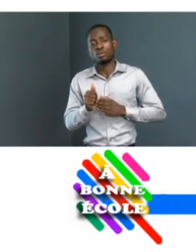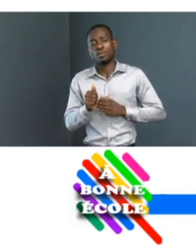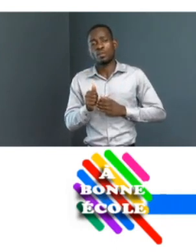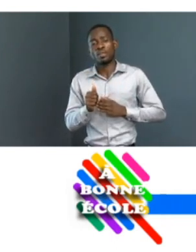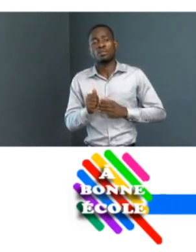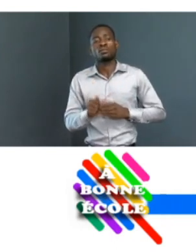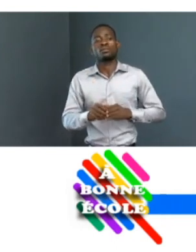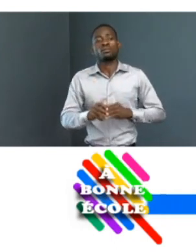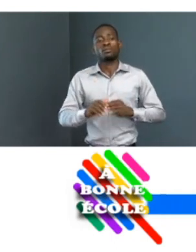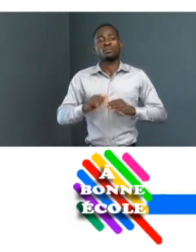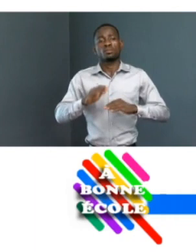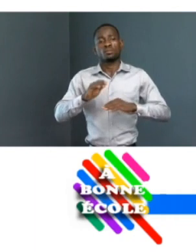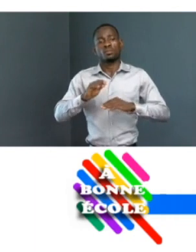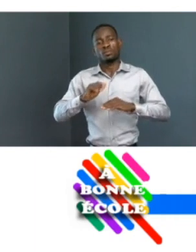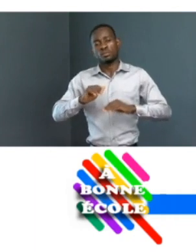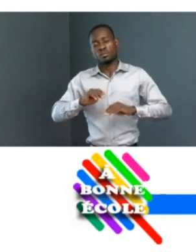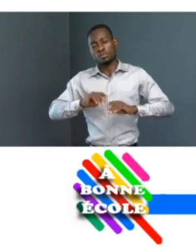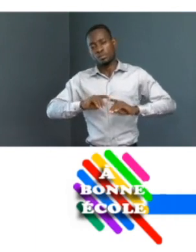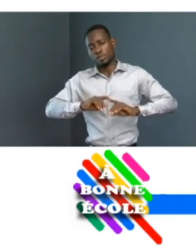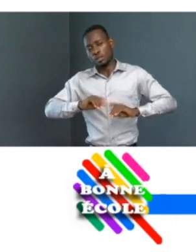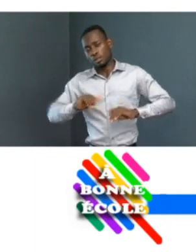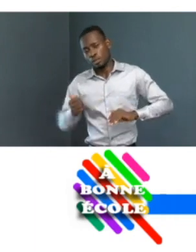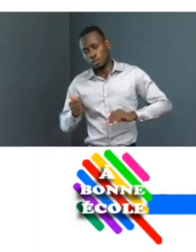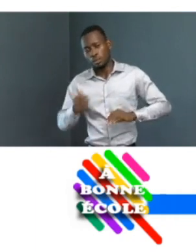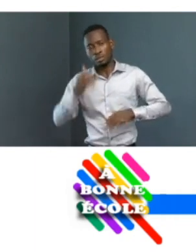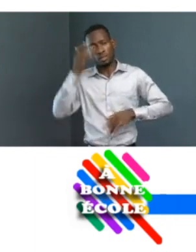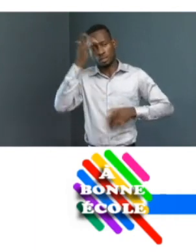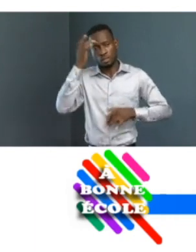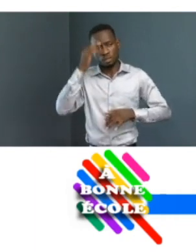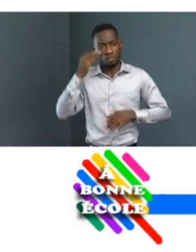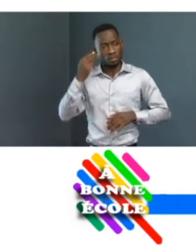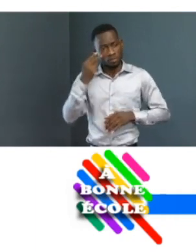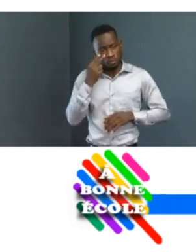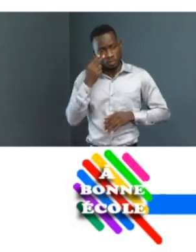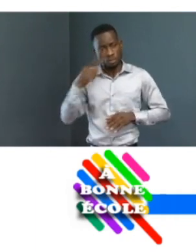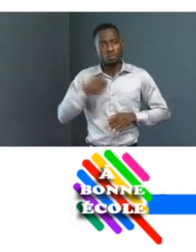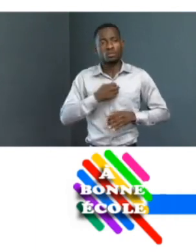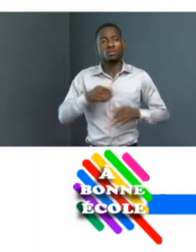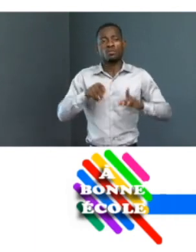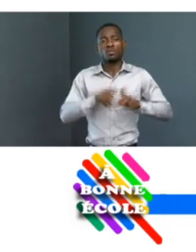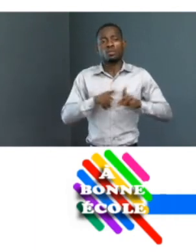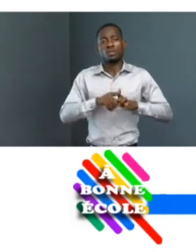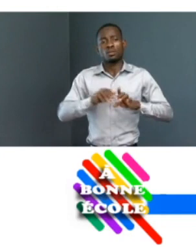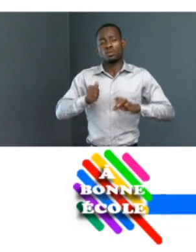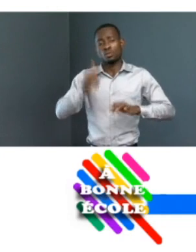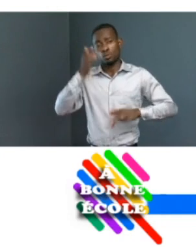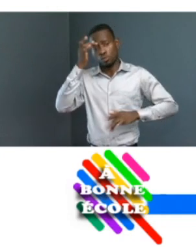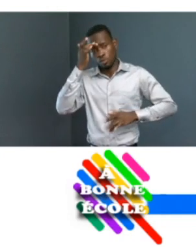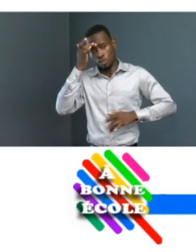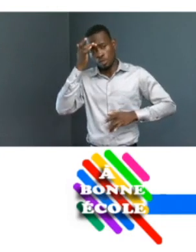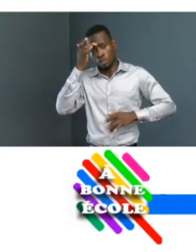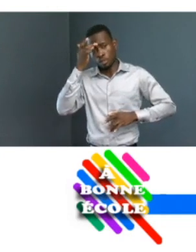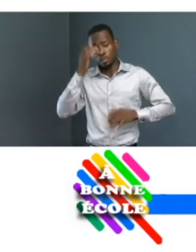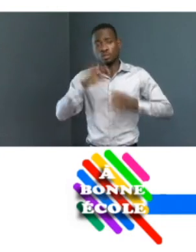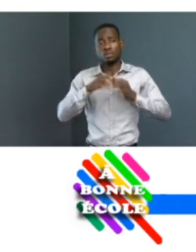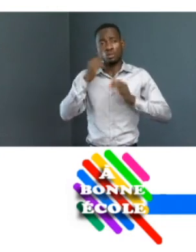À part les anomalies visuelles, nous avons également d'autres maladies ou affections de